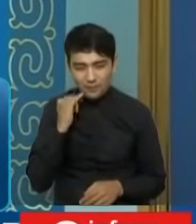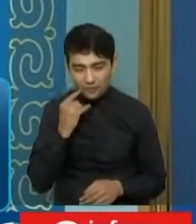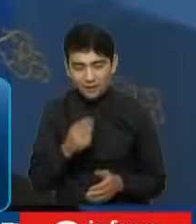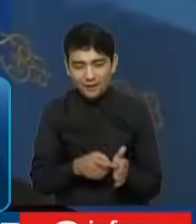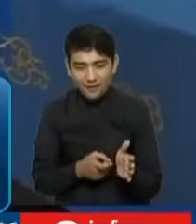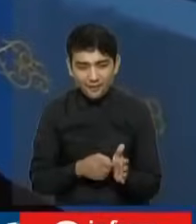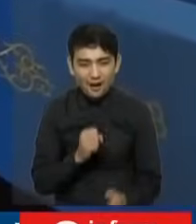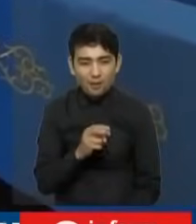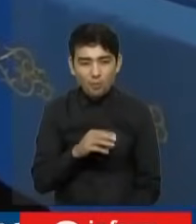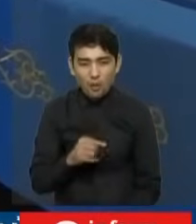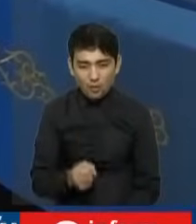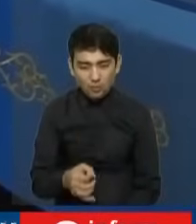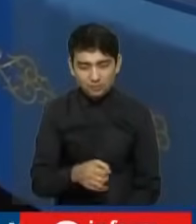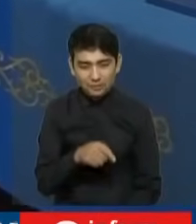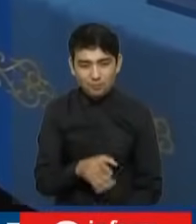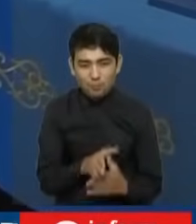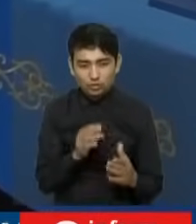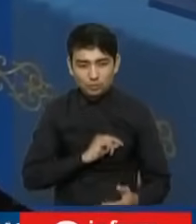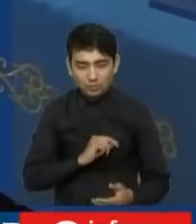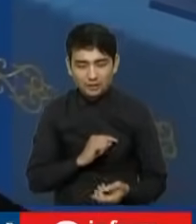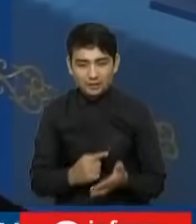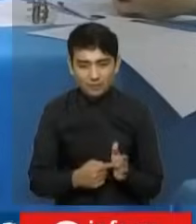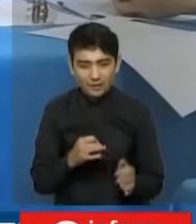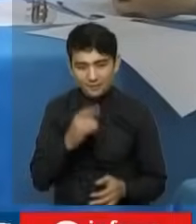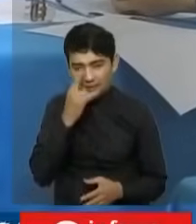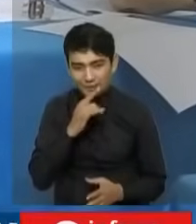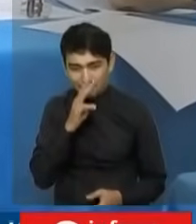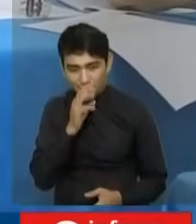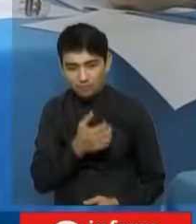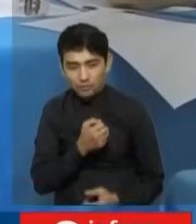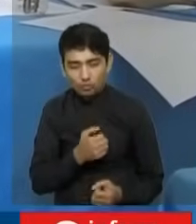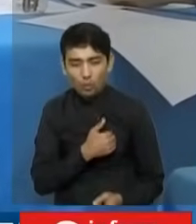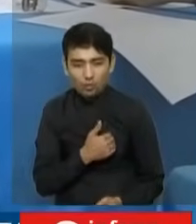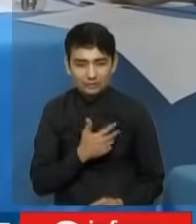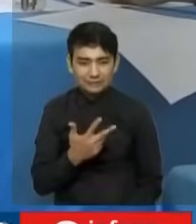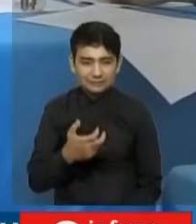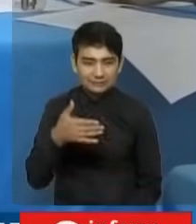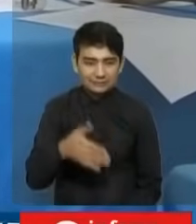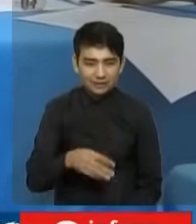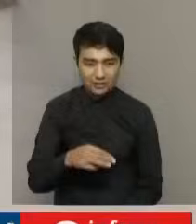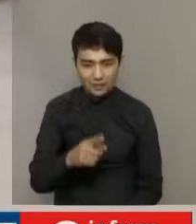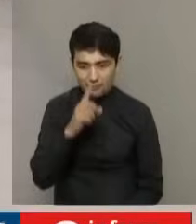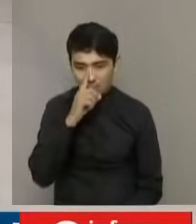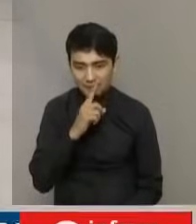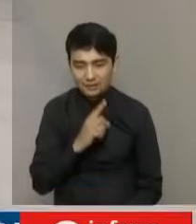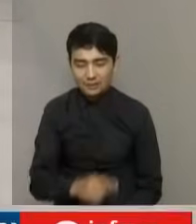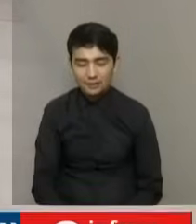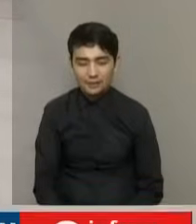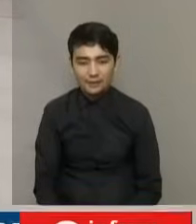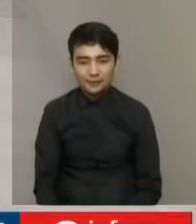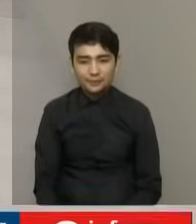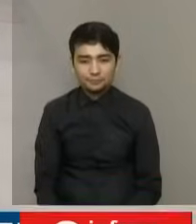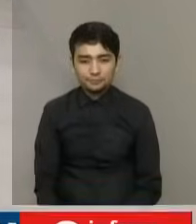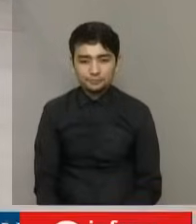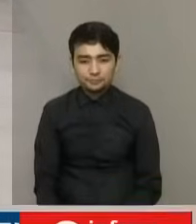Что касается зарплаты, которую хотели бы получать казахстанцы, то она в среднем составляет 300 тысяч тенге в месяц. Эльмира Ержанова, Азамат